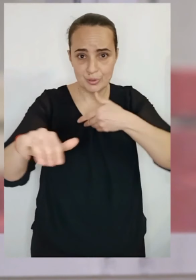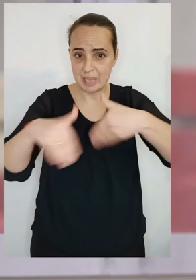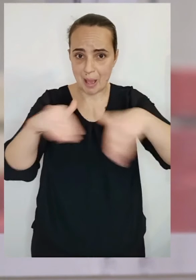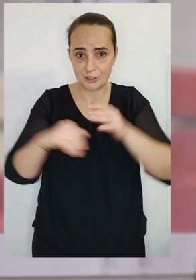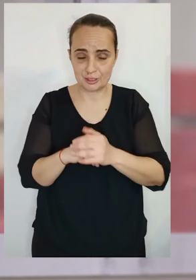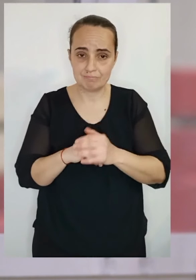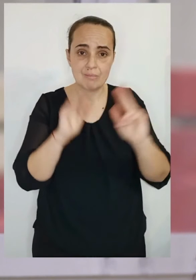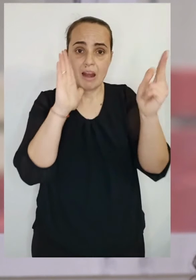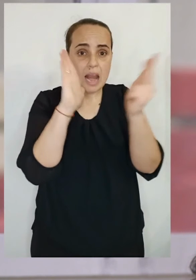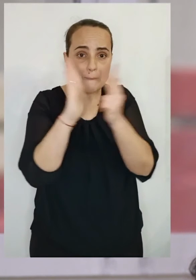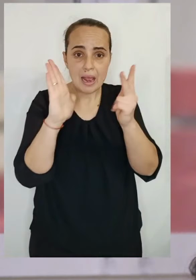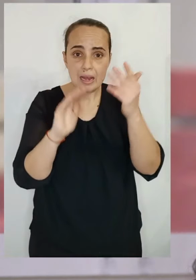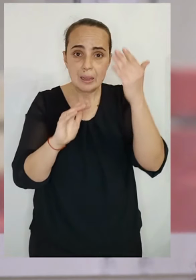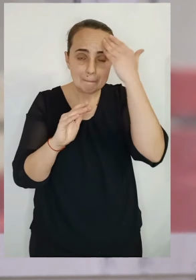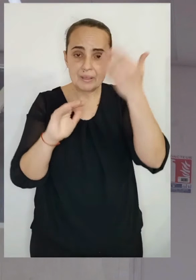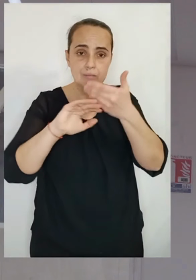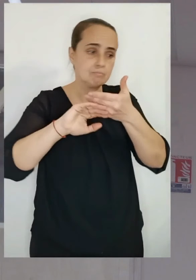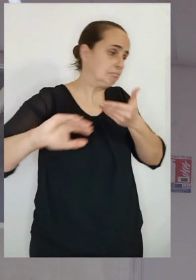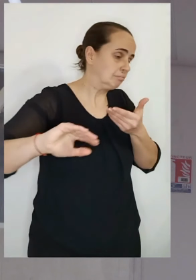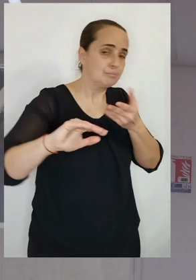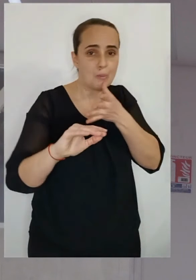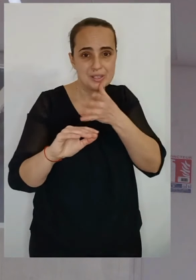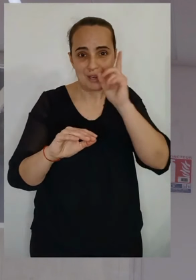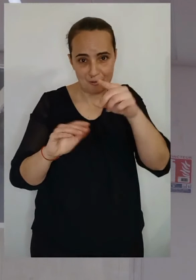soit ça ne peut pas, le label ne peut pas vivre en fait si on ne partage pas.